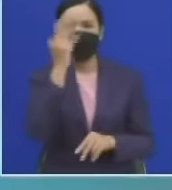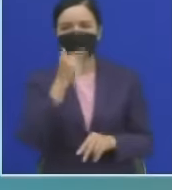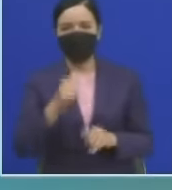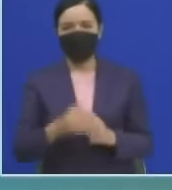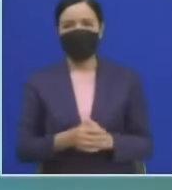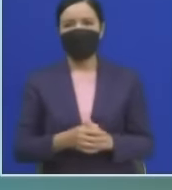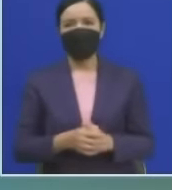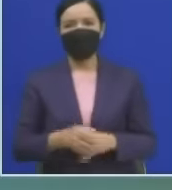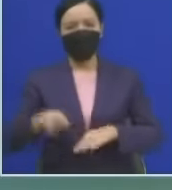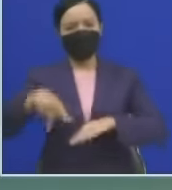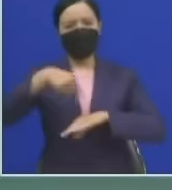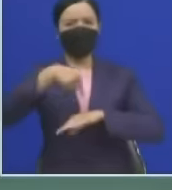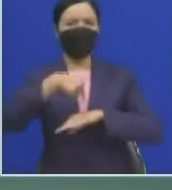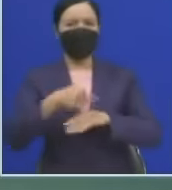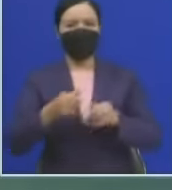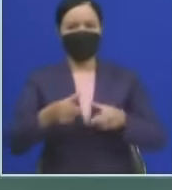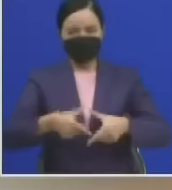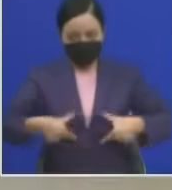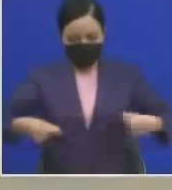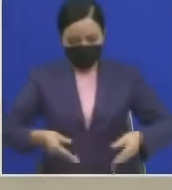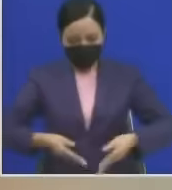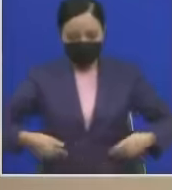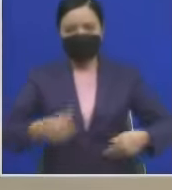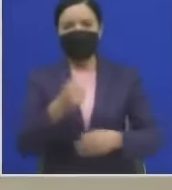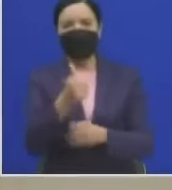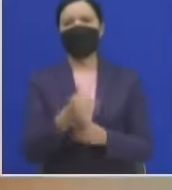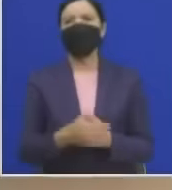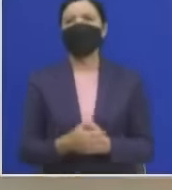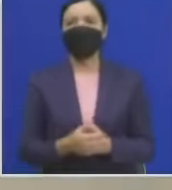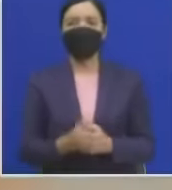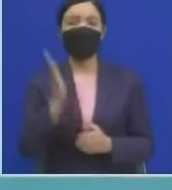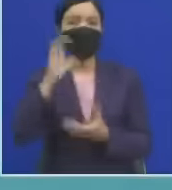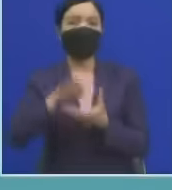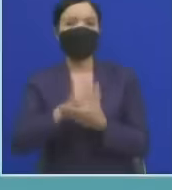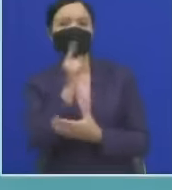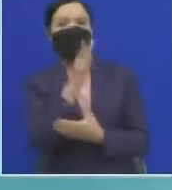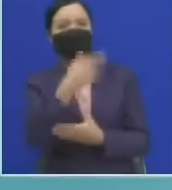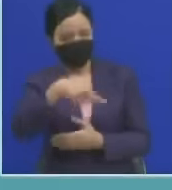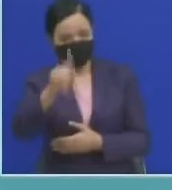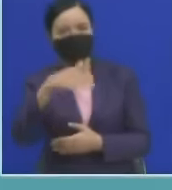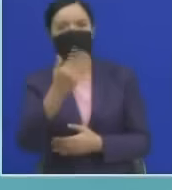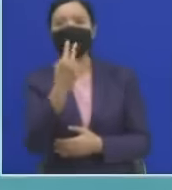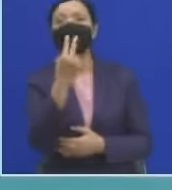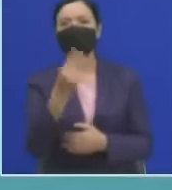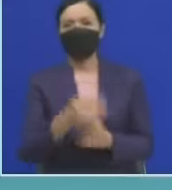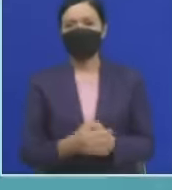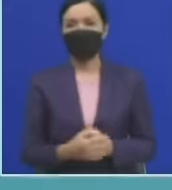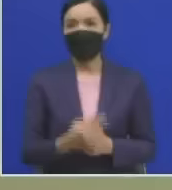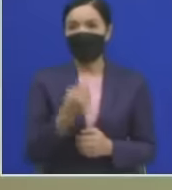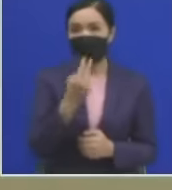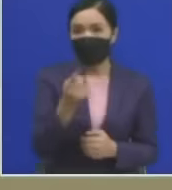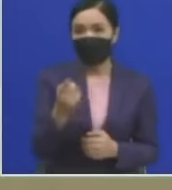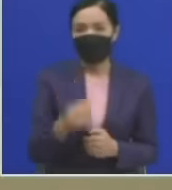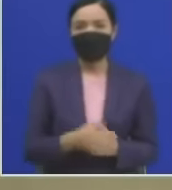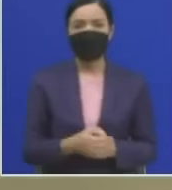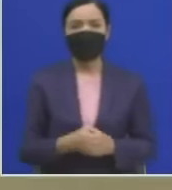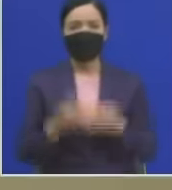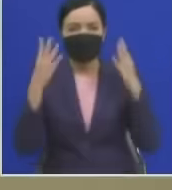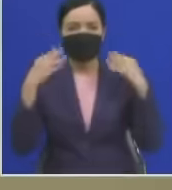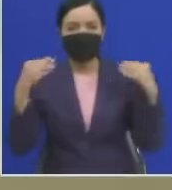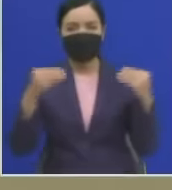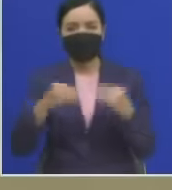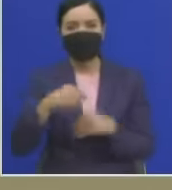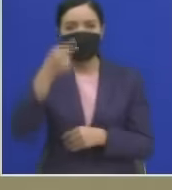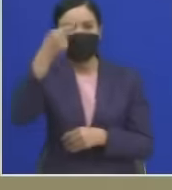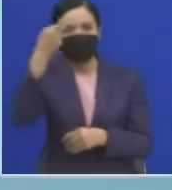ได ้เอาใส่ได้สิใครจะไปห้ามนะถ้าสามีไม่ว่าอะไรก็ใส่เถอ ะ นะนี่ดูเห็นไหม เฮ้ยฉลามหูดำ